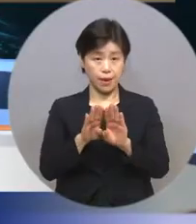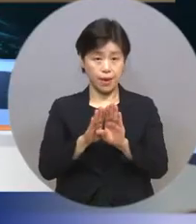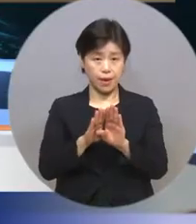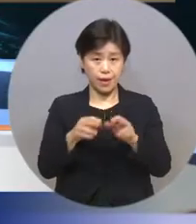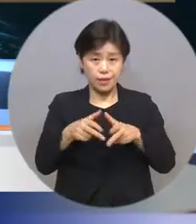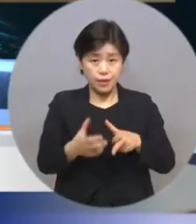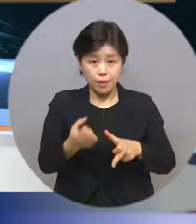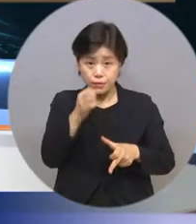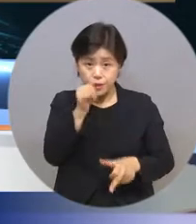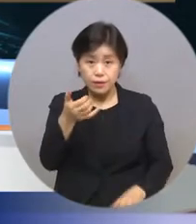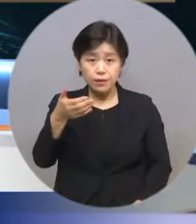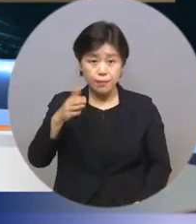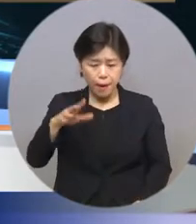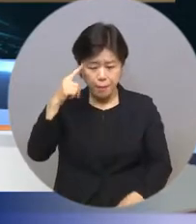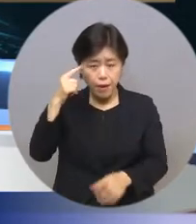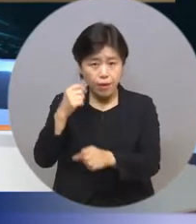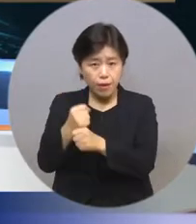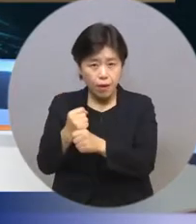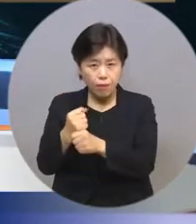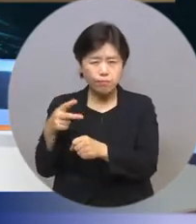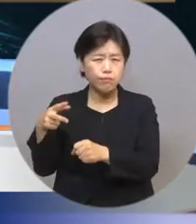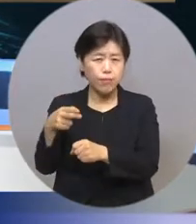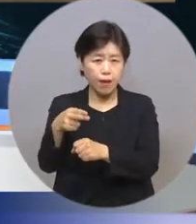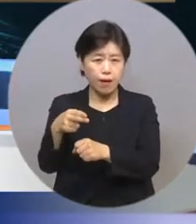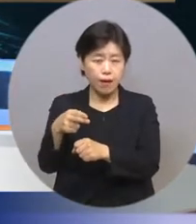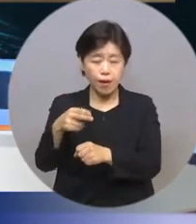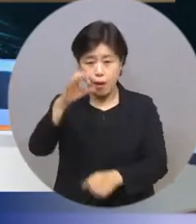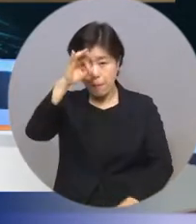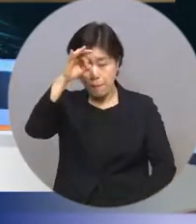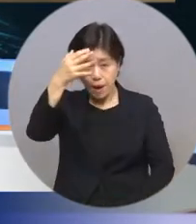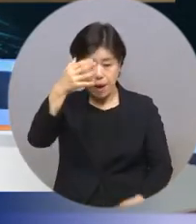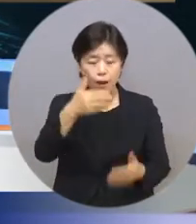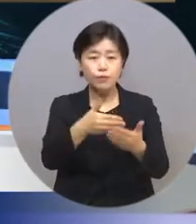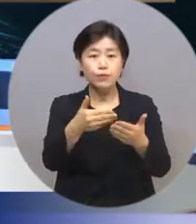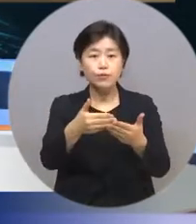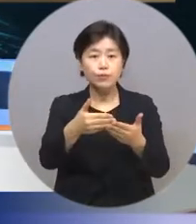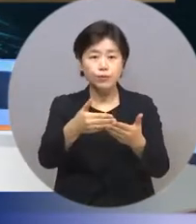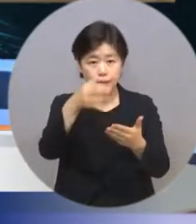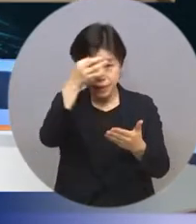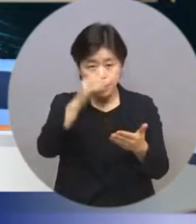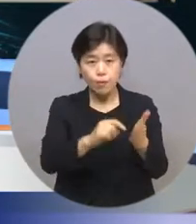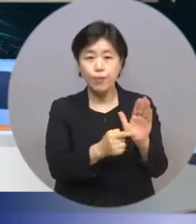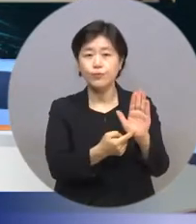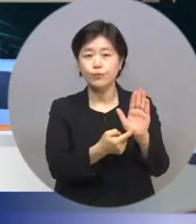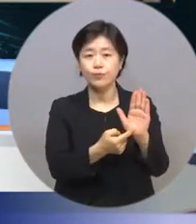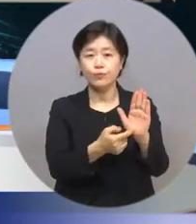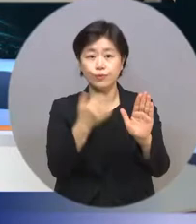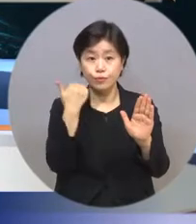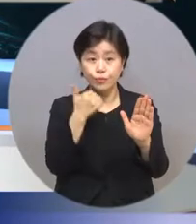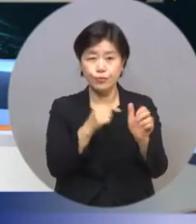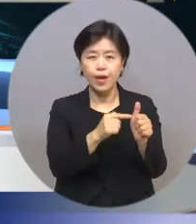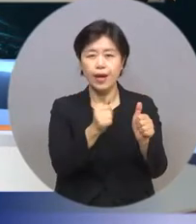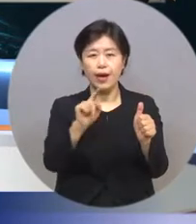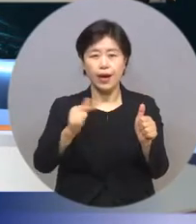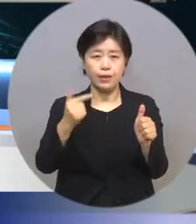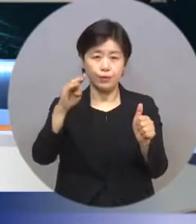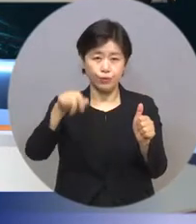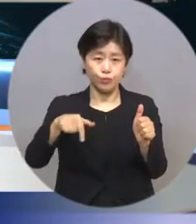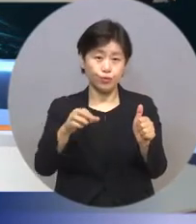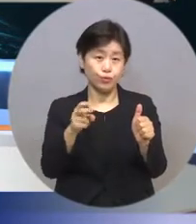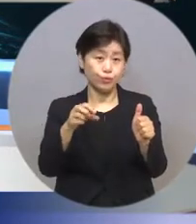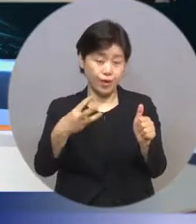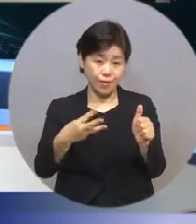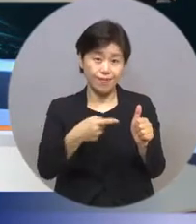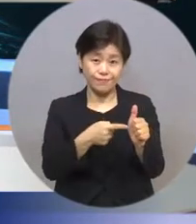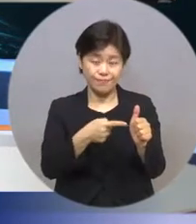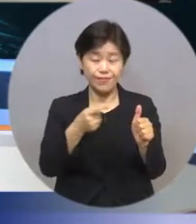장애를 가지고 있지만 편견을 넘어 뛰어난 작품 실력으로 세상과 소통하는 한 부열 작가의 전시가 열렸습니다 정우성